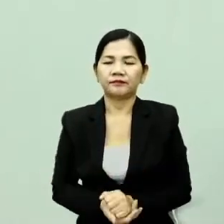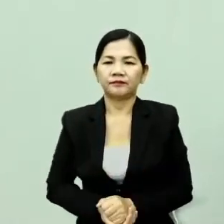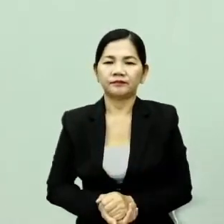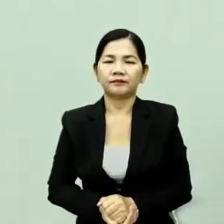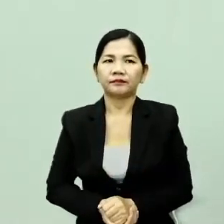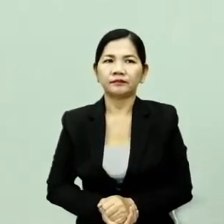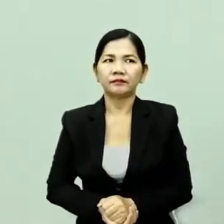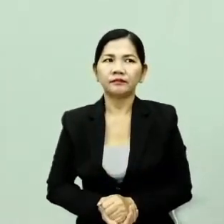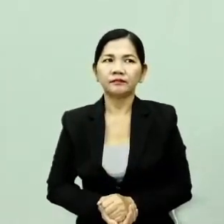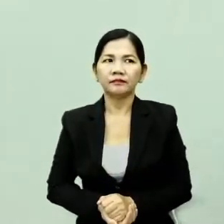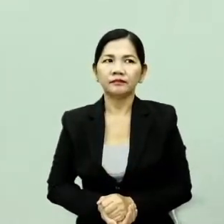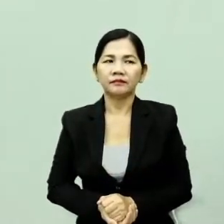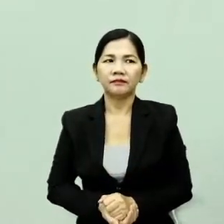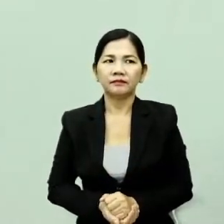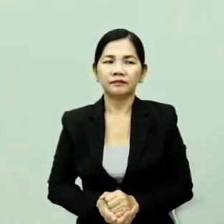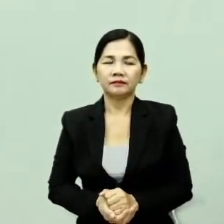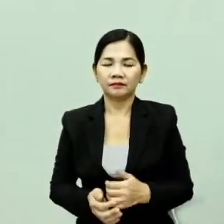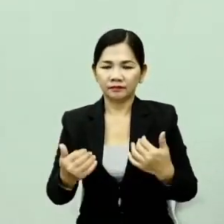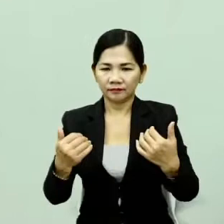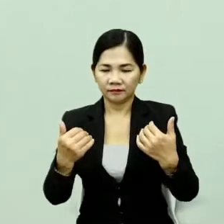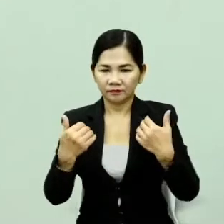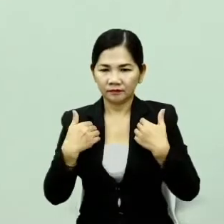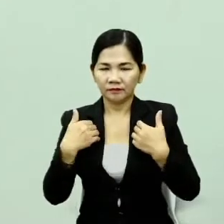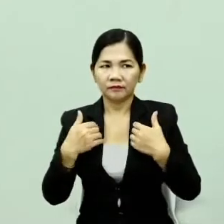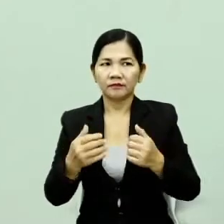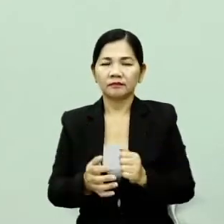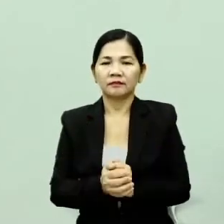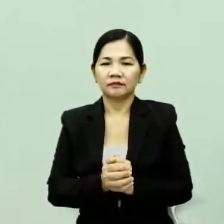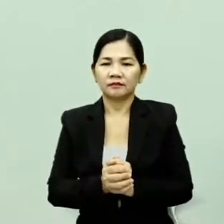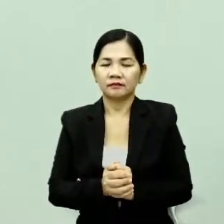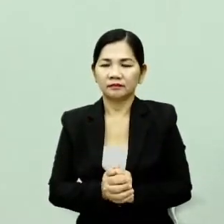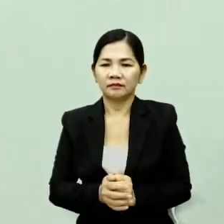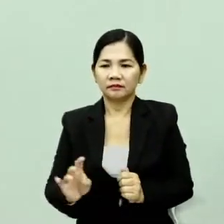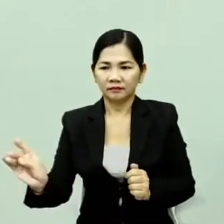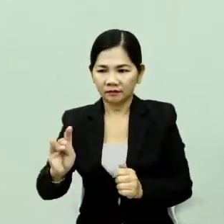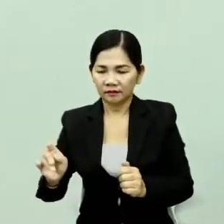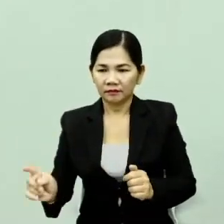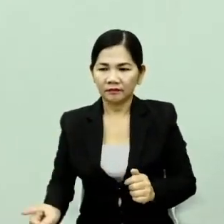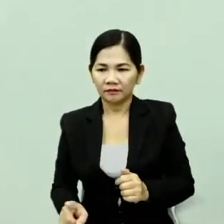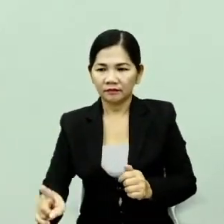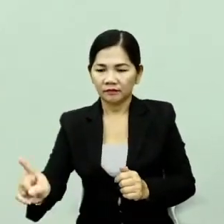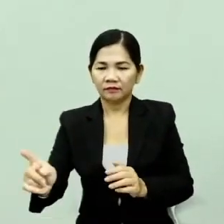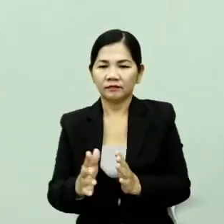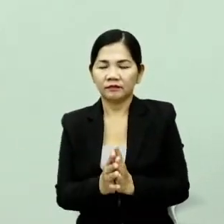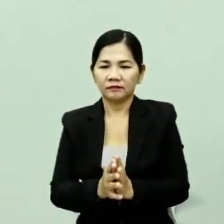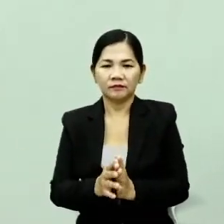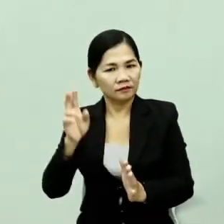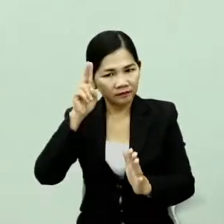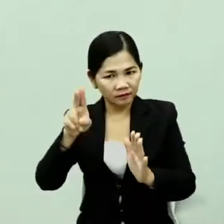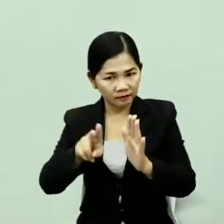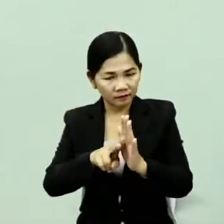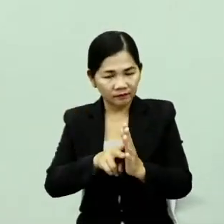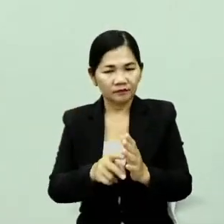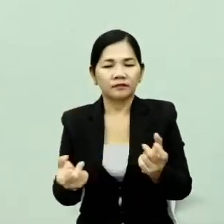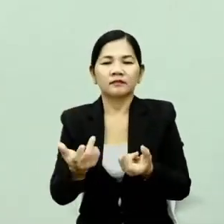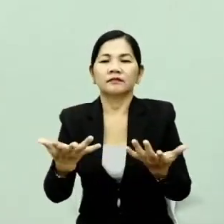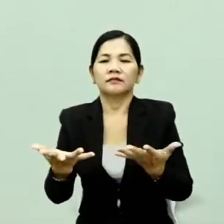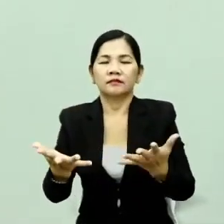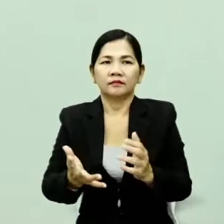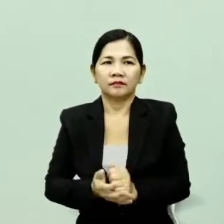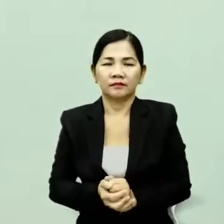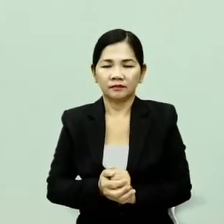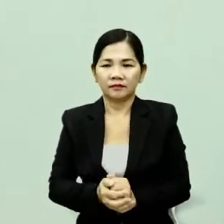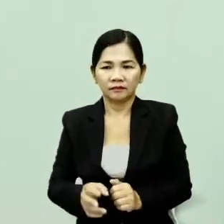nì cha ta sạch lún cha ở rừng là muốn cha miên lẽ cả nã sầm co đối mà địch cha này con bằng chẹ mà đằng